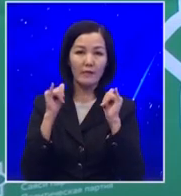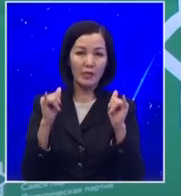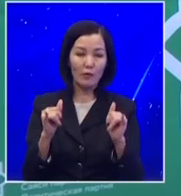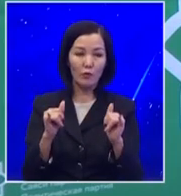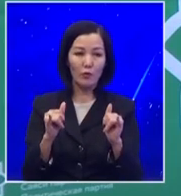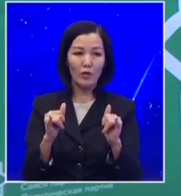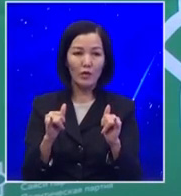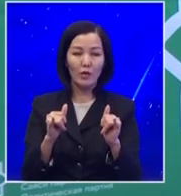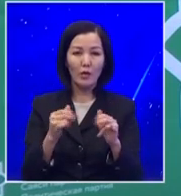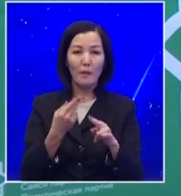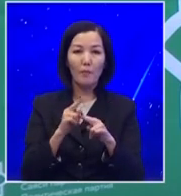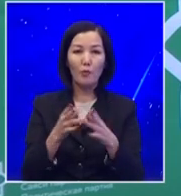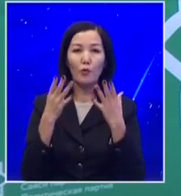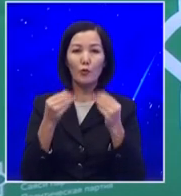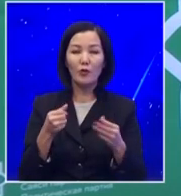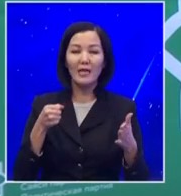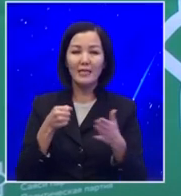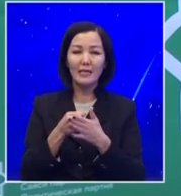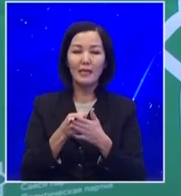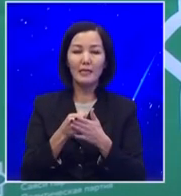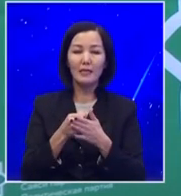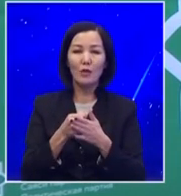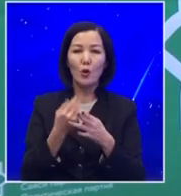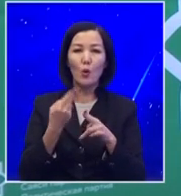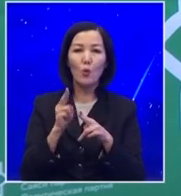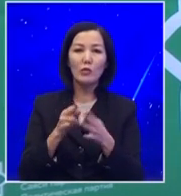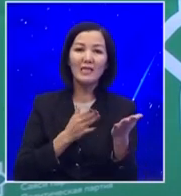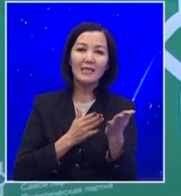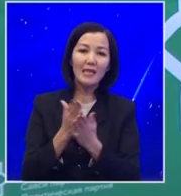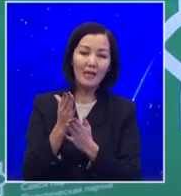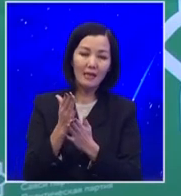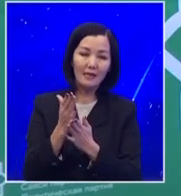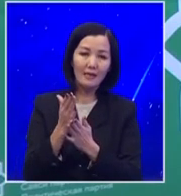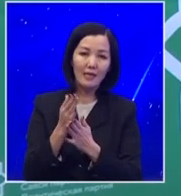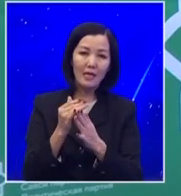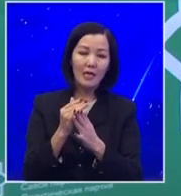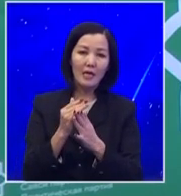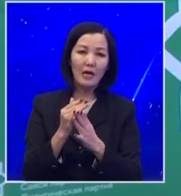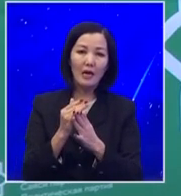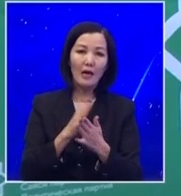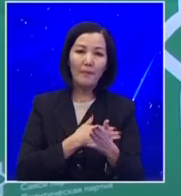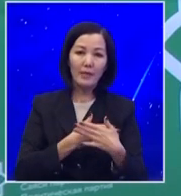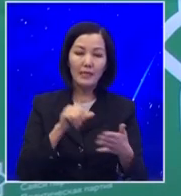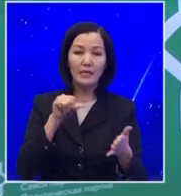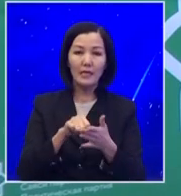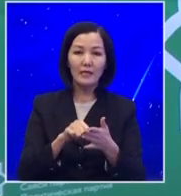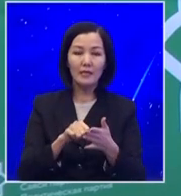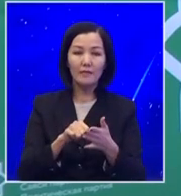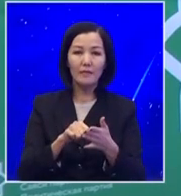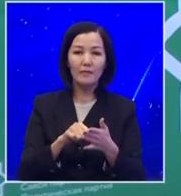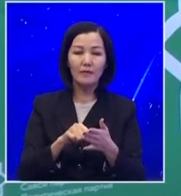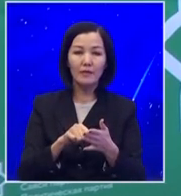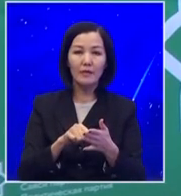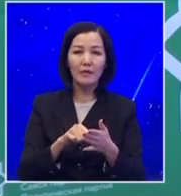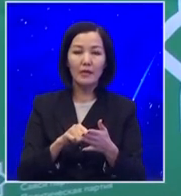Бұл күнге дейінде мен сол саламен айналысқан, бірақ қазақта мақал бар, жалғыздың аты